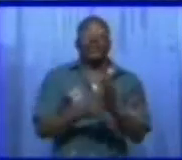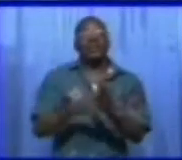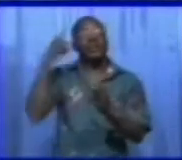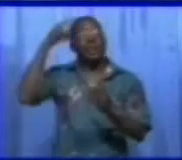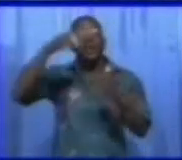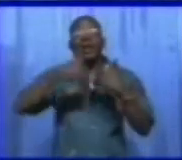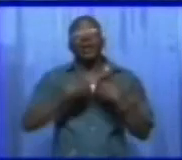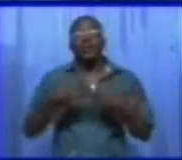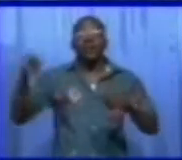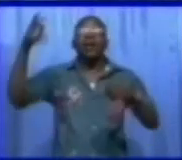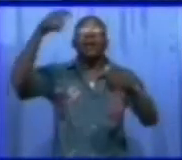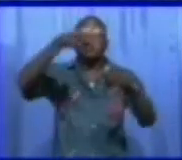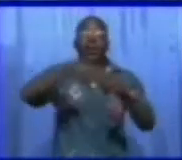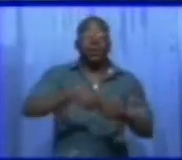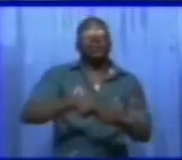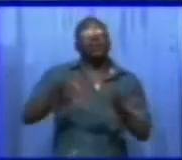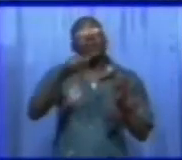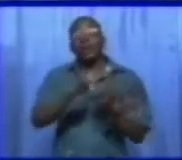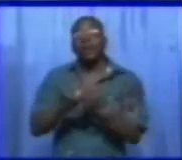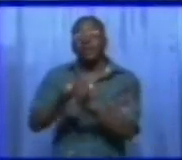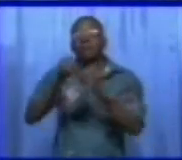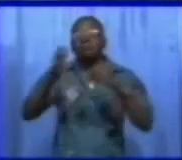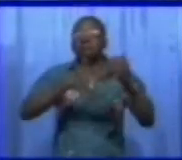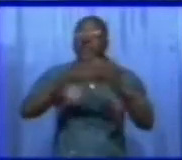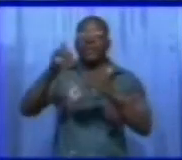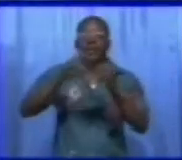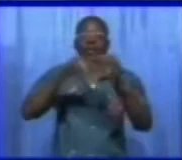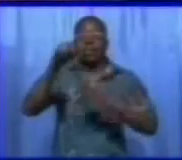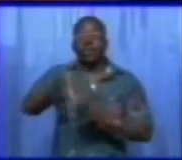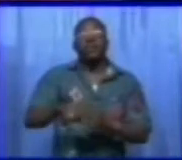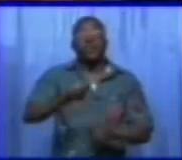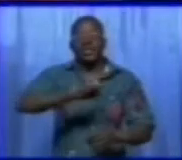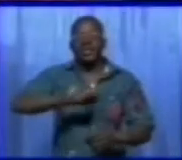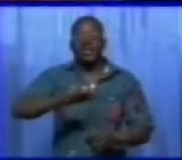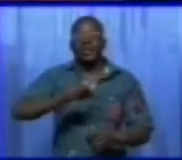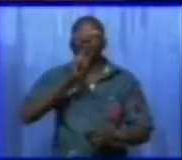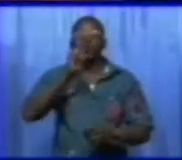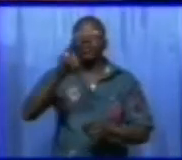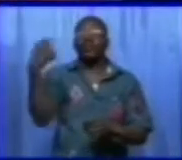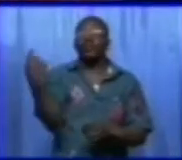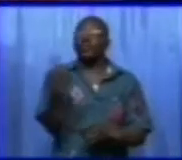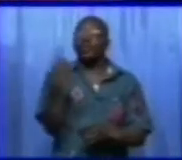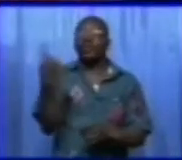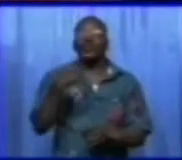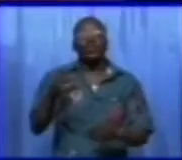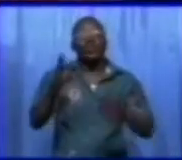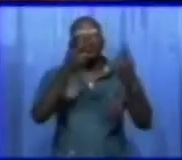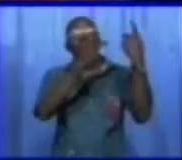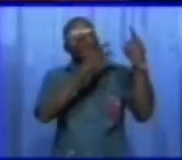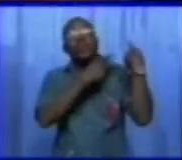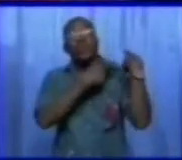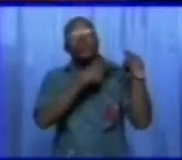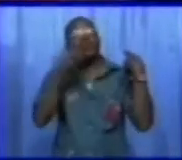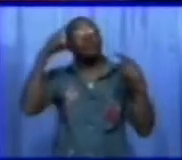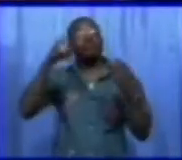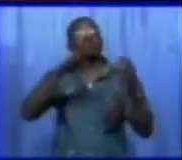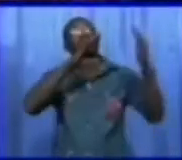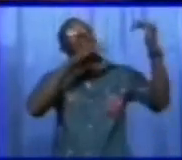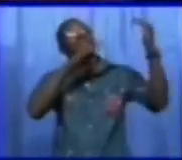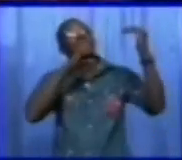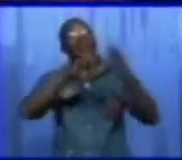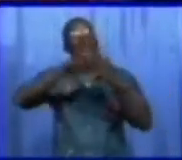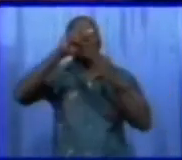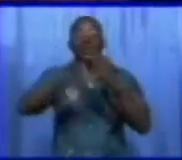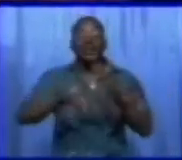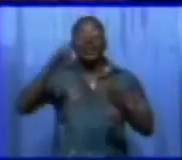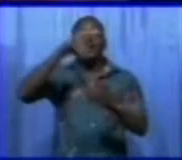susciter l'adhésion de l'ensemble, afin que cette dynamique-là soit toujours porteuse d'espoir et de résultats